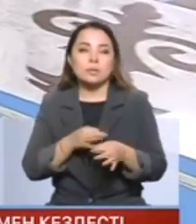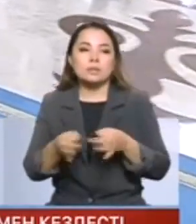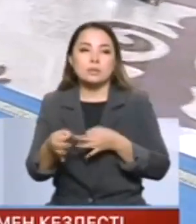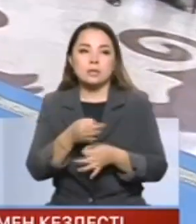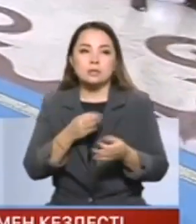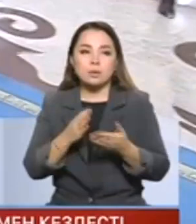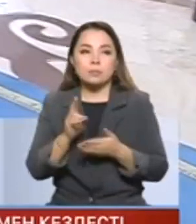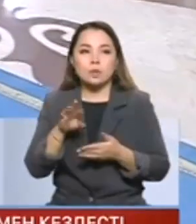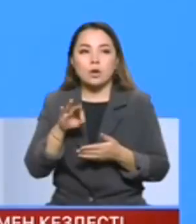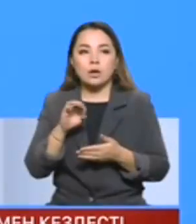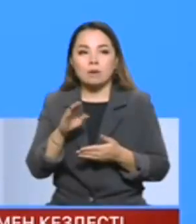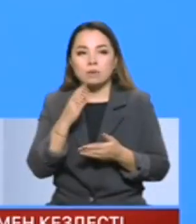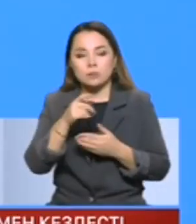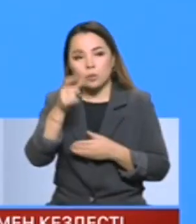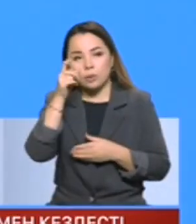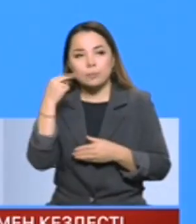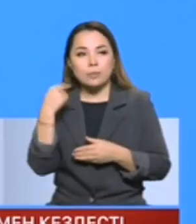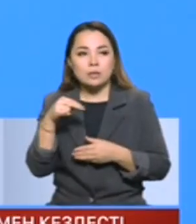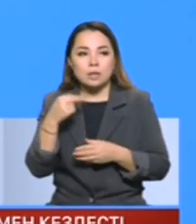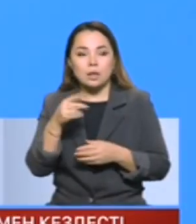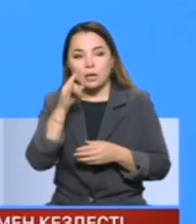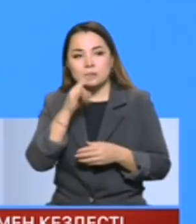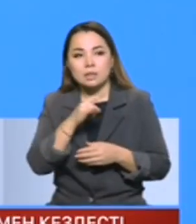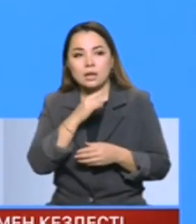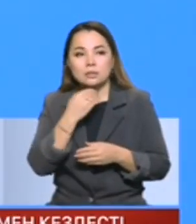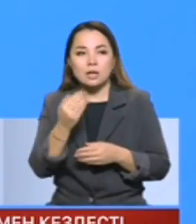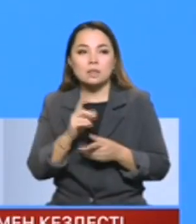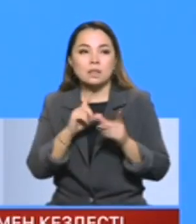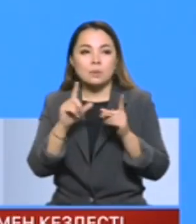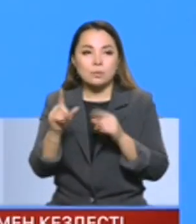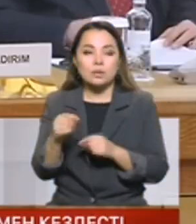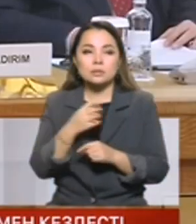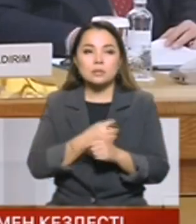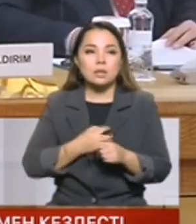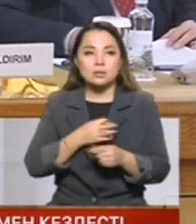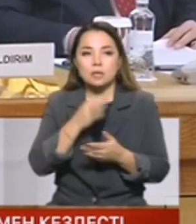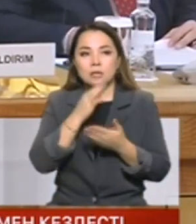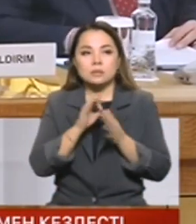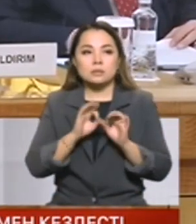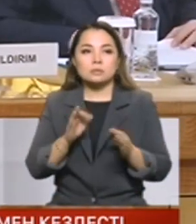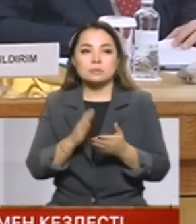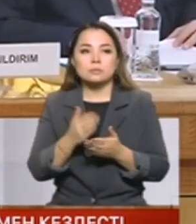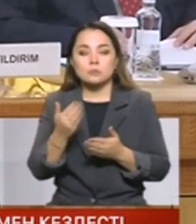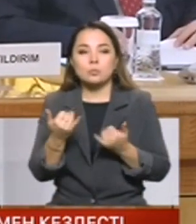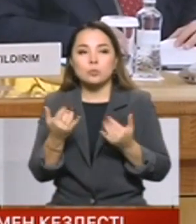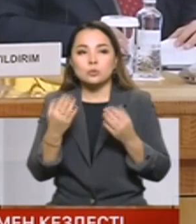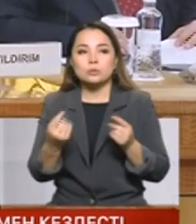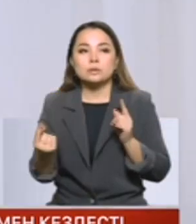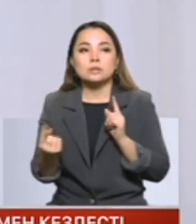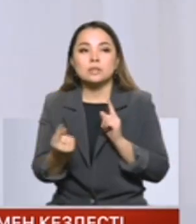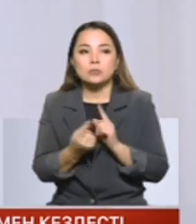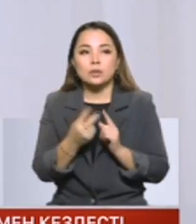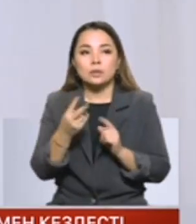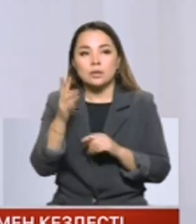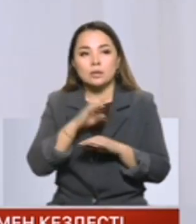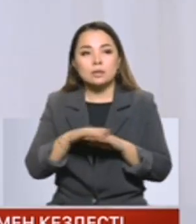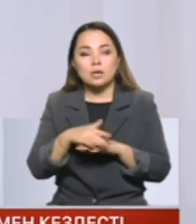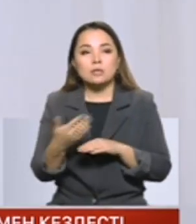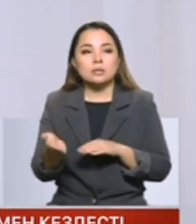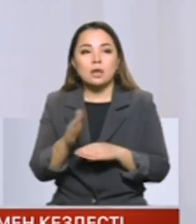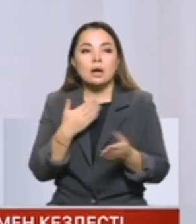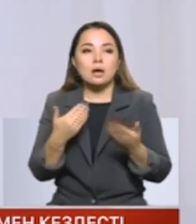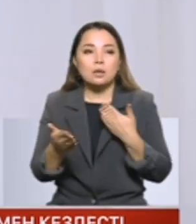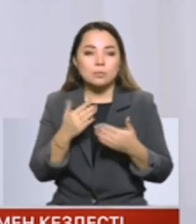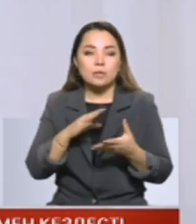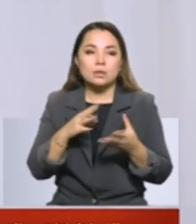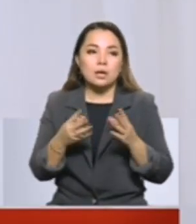талқылады. Қасым Жомарт Тоқаев Түркия президентінің Қазақстанға сапарының мәні зор екенін атап өтіп, бүгінгі кездесу екі елдің көпжақты